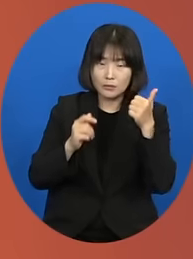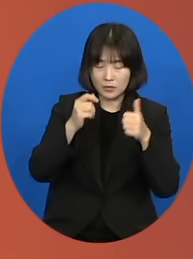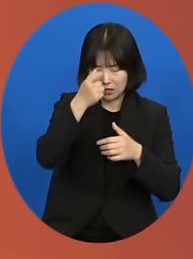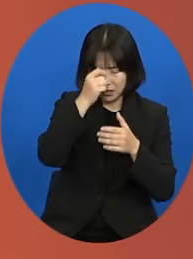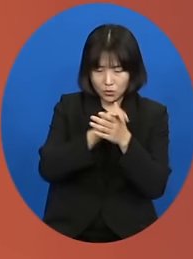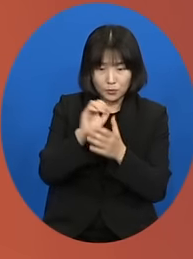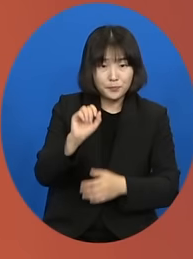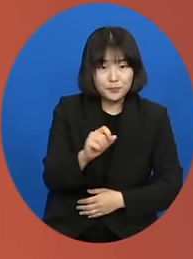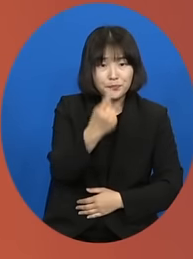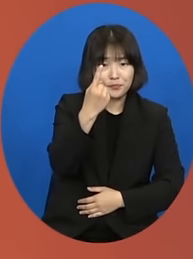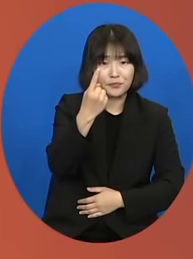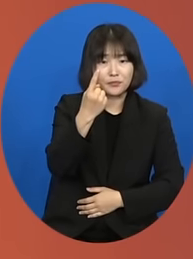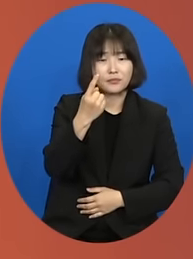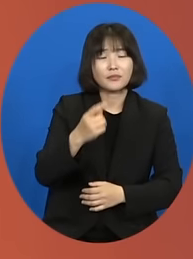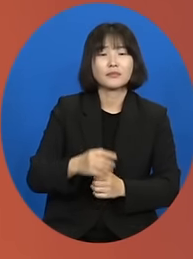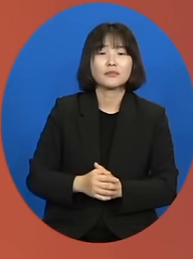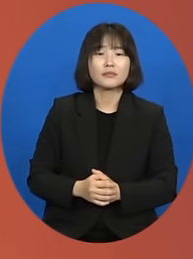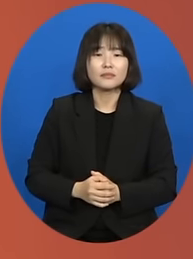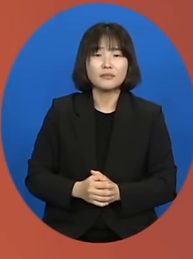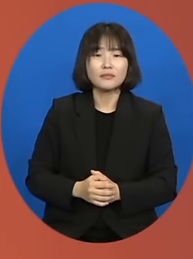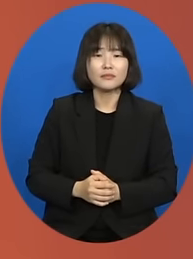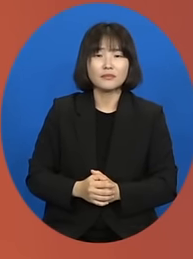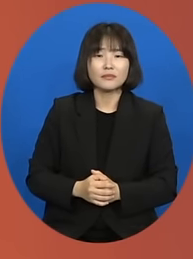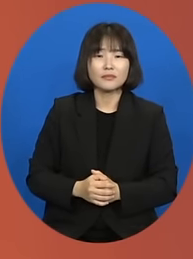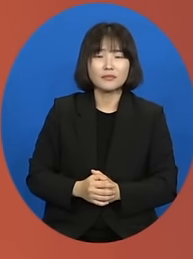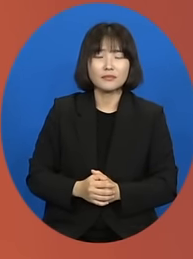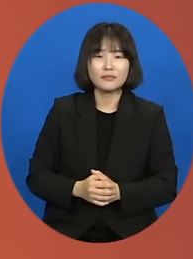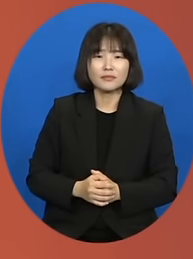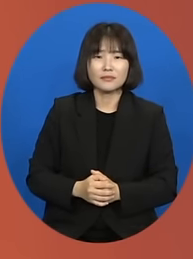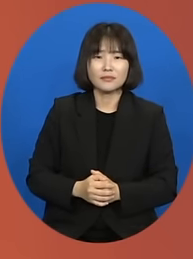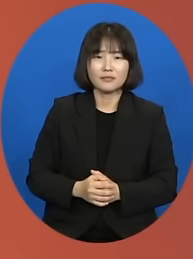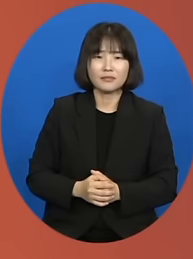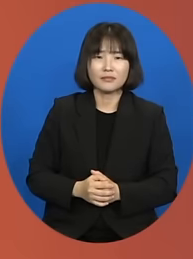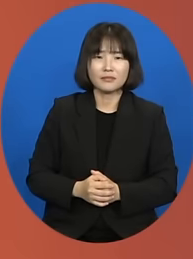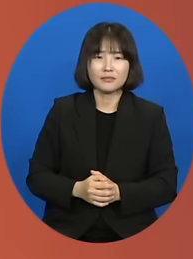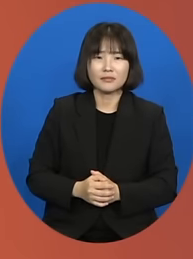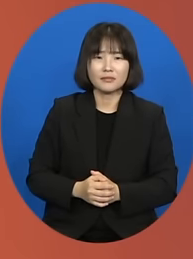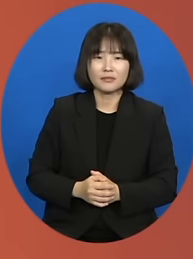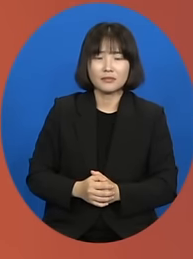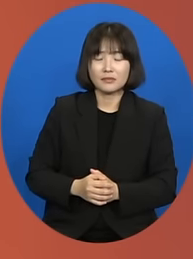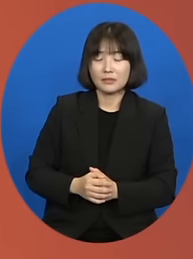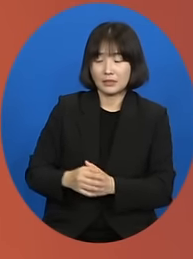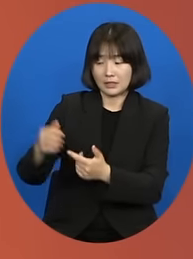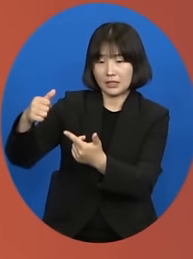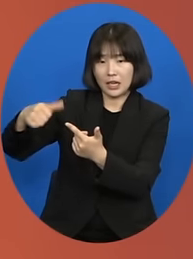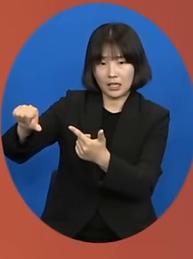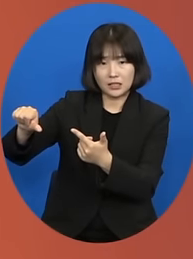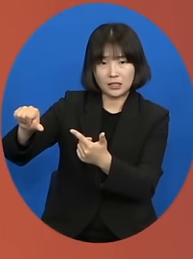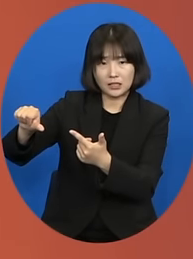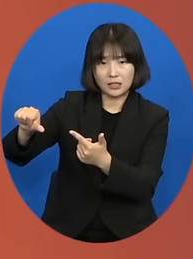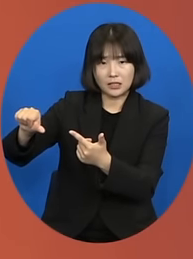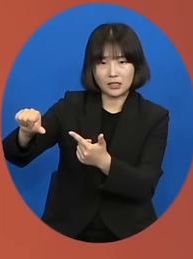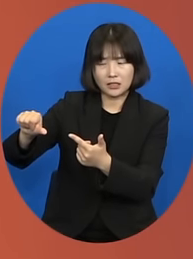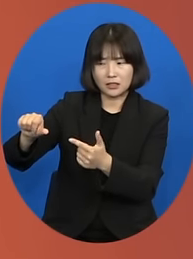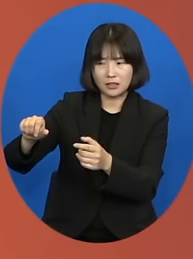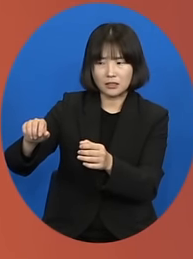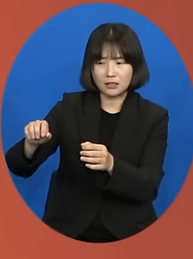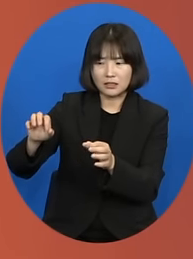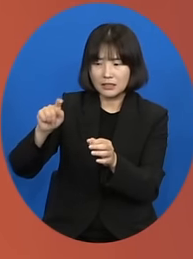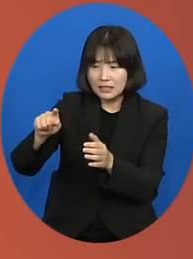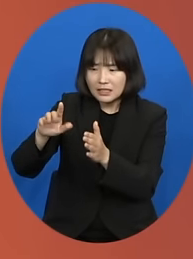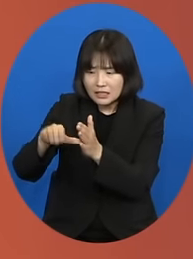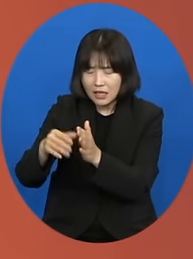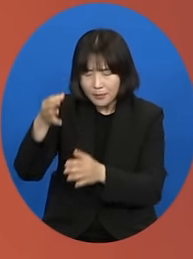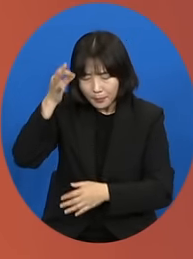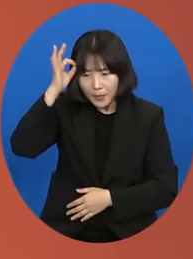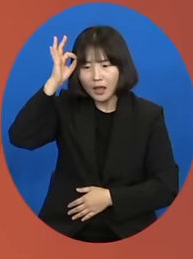그 아버지의 기도가 그 아들에게까지 닿아서 그 아들이 그 순간 스스로 돌이켜 그